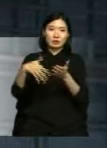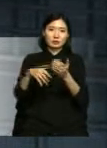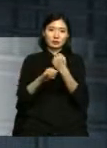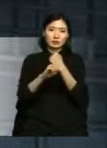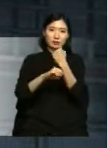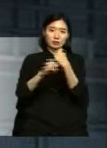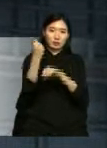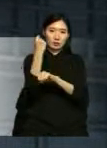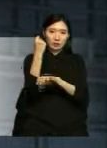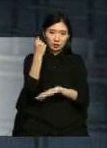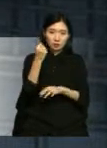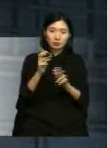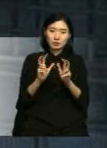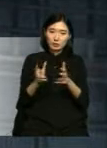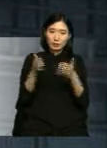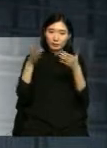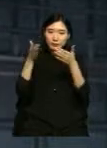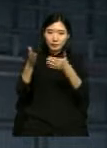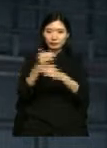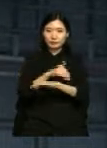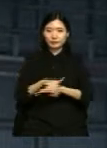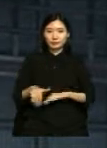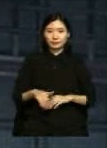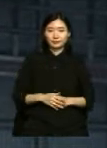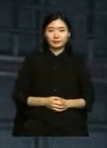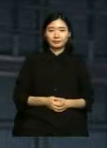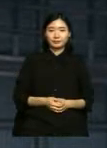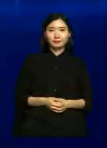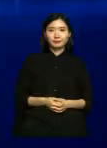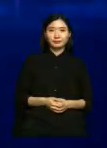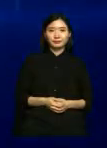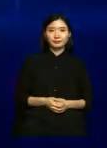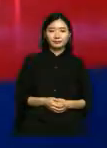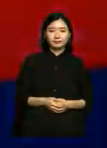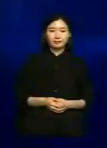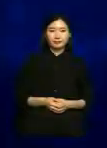기존 사업에 집중한다는 계획입니다. 보도에 전진아 기자입니다.